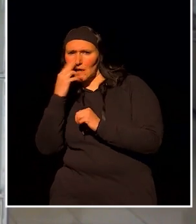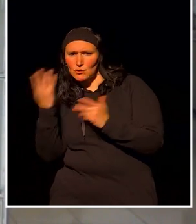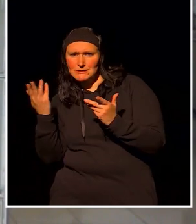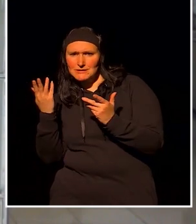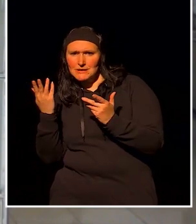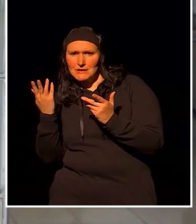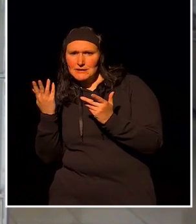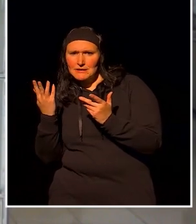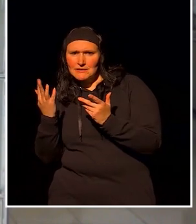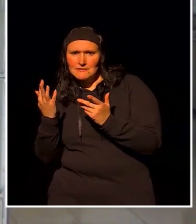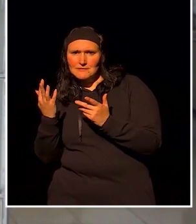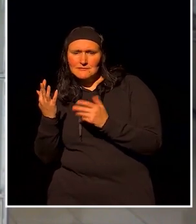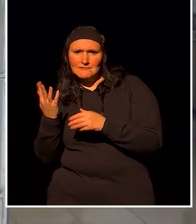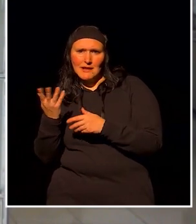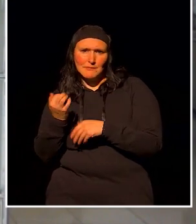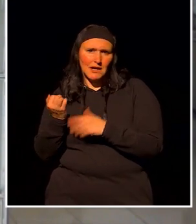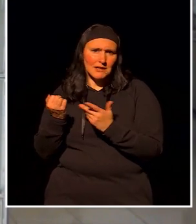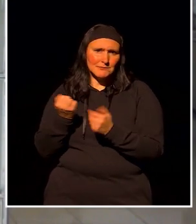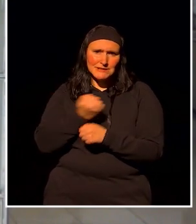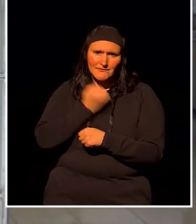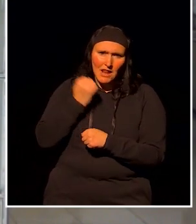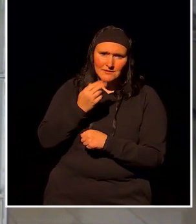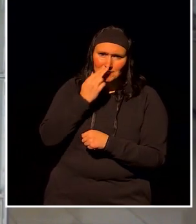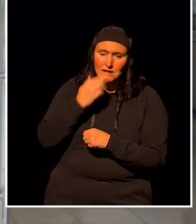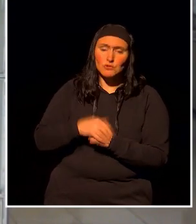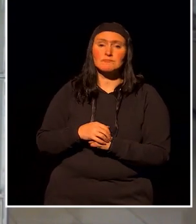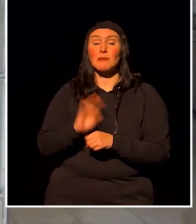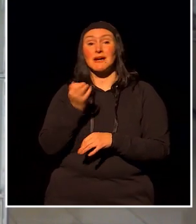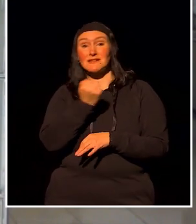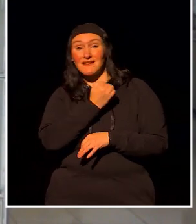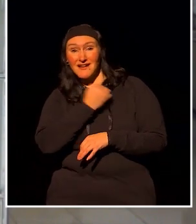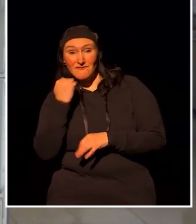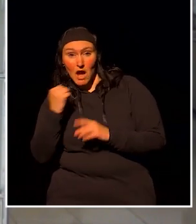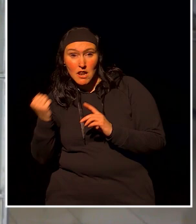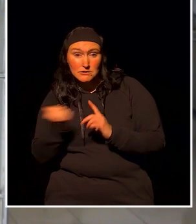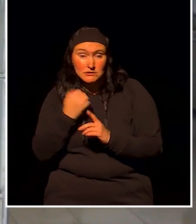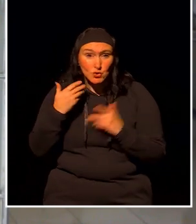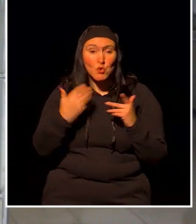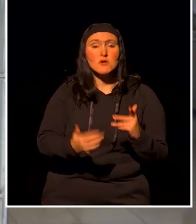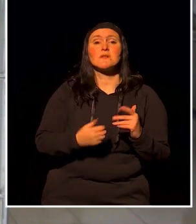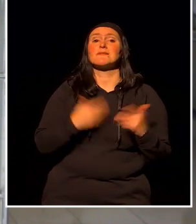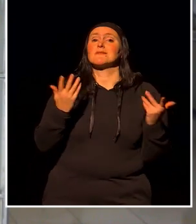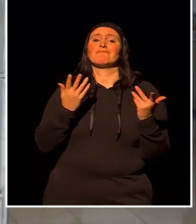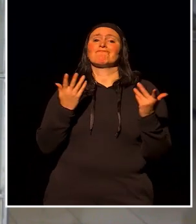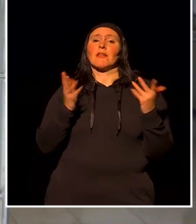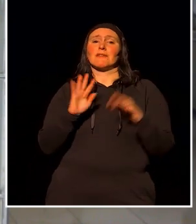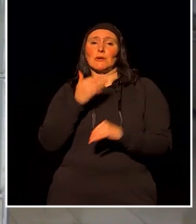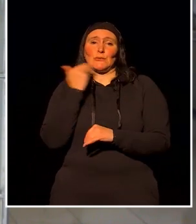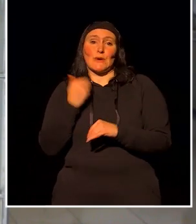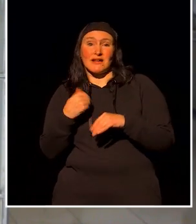Ja, gerade wenn man hier ausgeht, ohne Gewalt geht es nicht. Also die Illusion, dass das gewaltlos